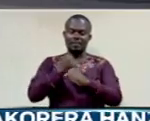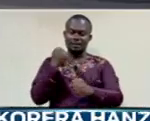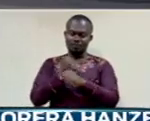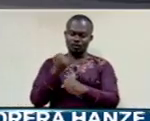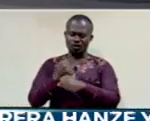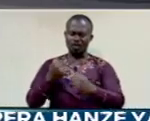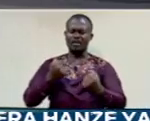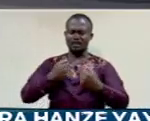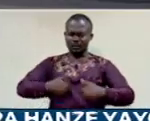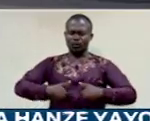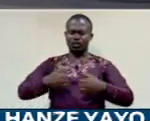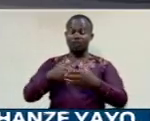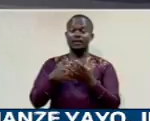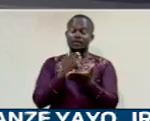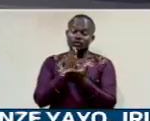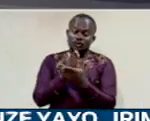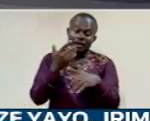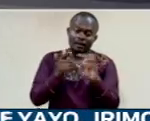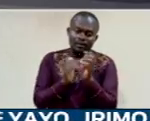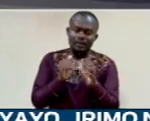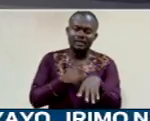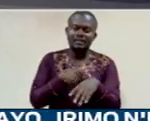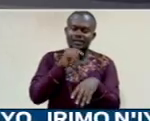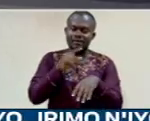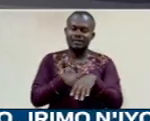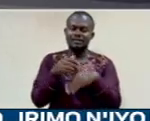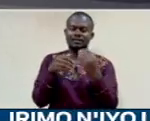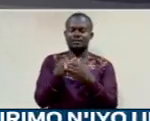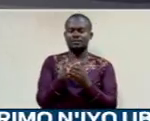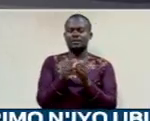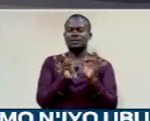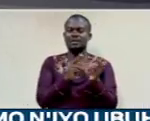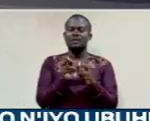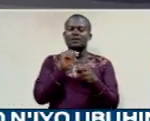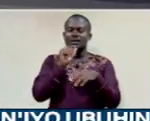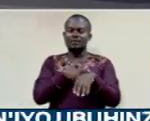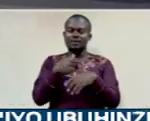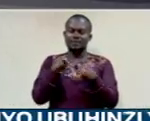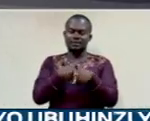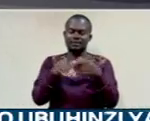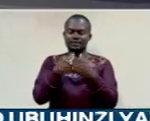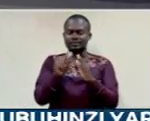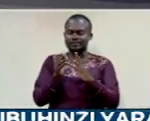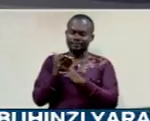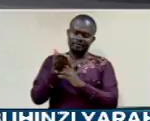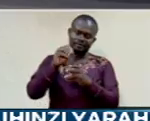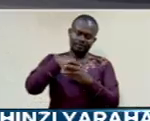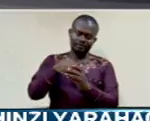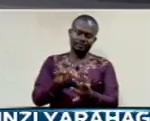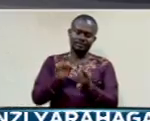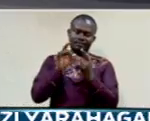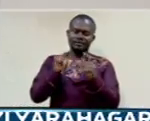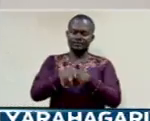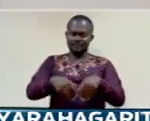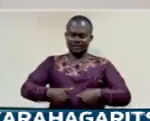gukora. Ibyo byose ni byo koko, ariko igihe ntago ari igihe bisanzwe, ntago ari ibihe nk'ibindi byose twanyuzemo. Ibi ni ibihe bidasanzwe,